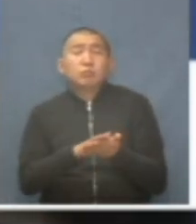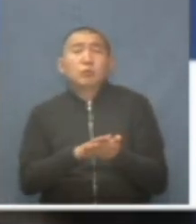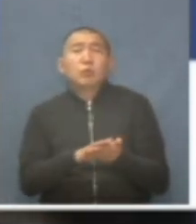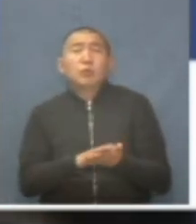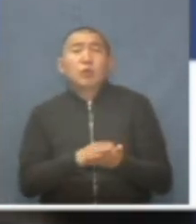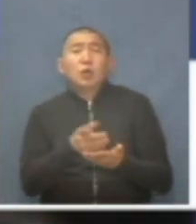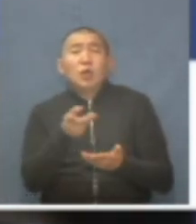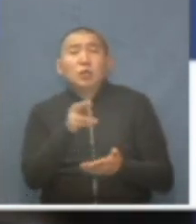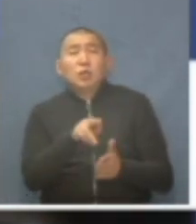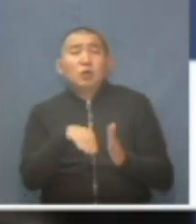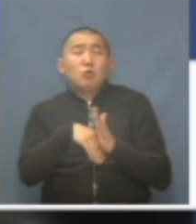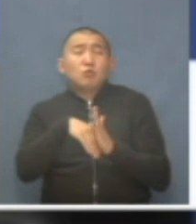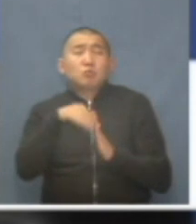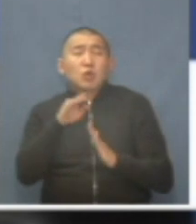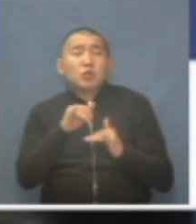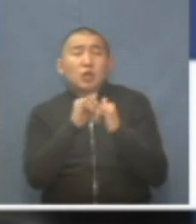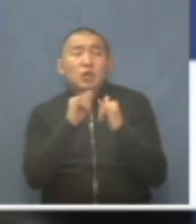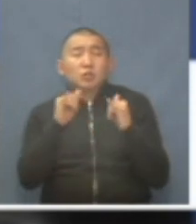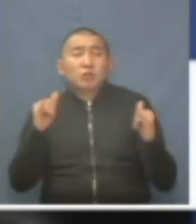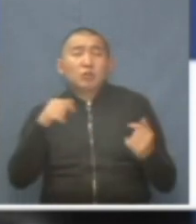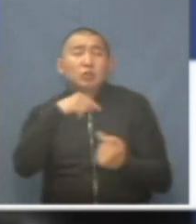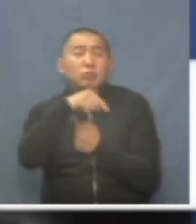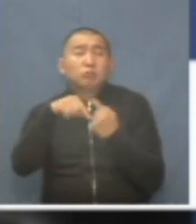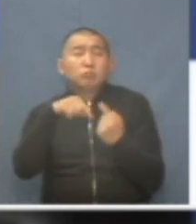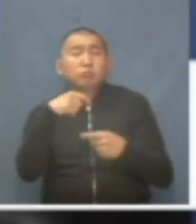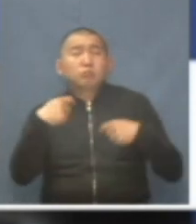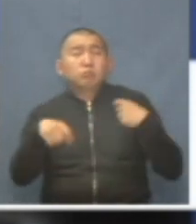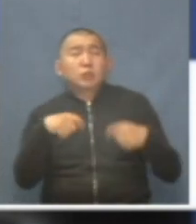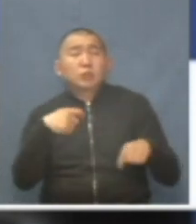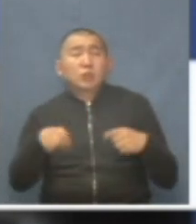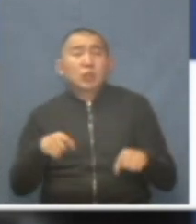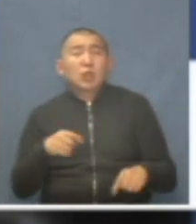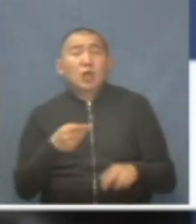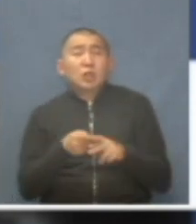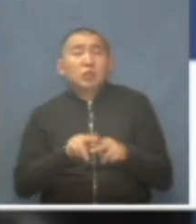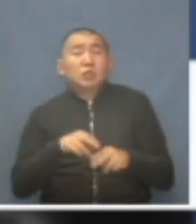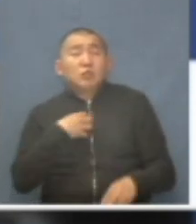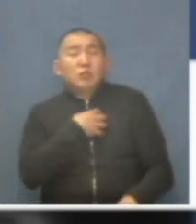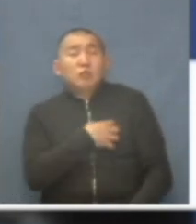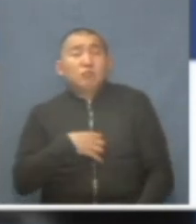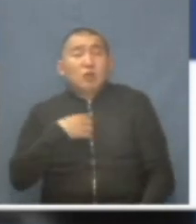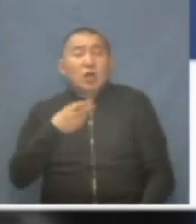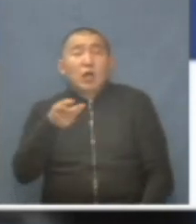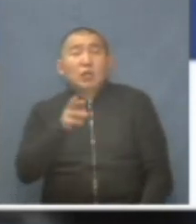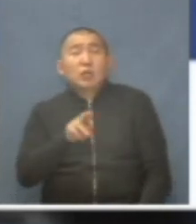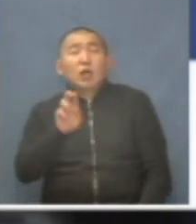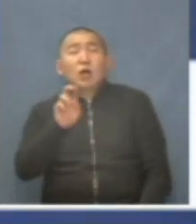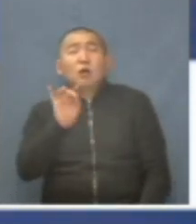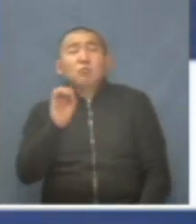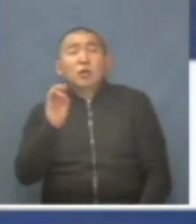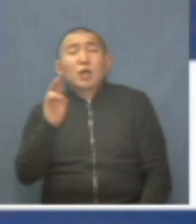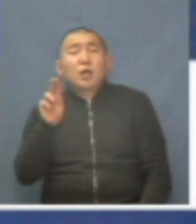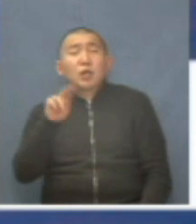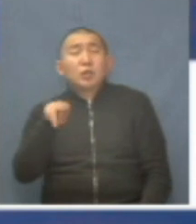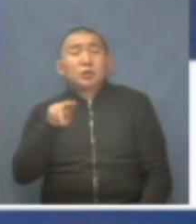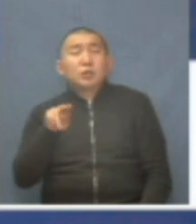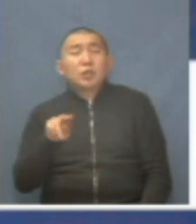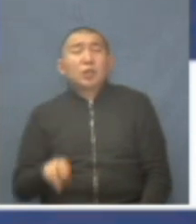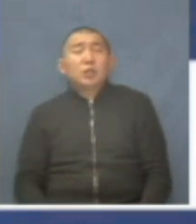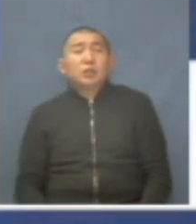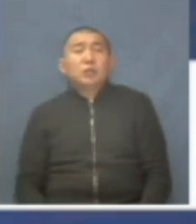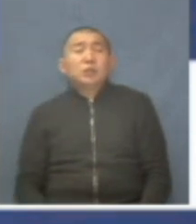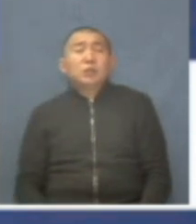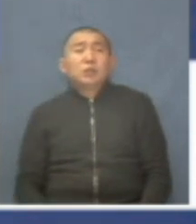успешного развития бизнеса. По ее мнению, товарный знак является ключевым элементом бренда, который способствует его узнаваемости